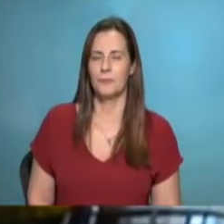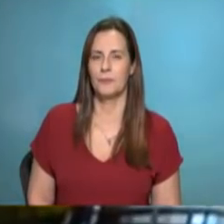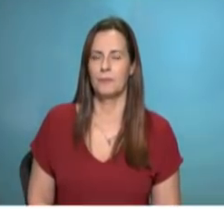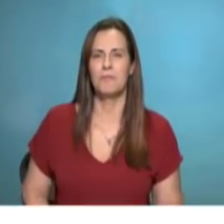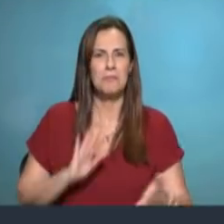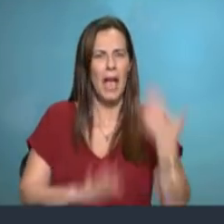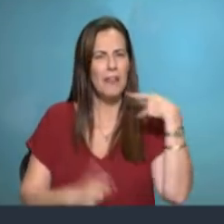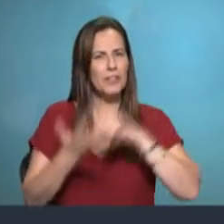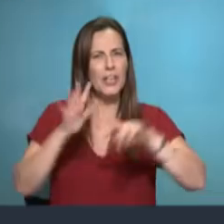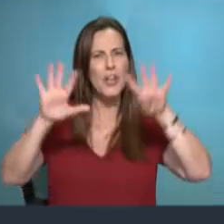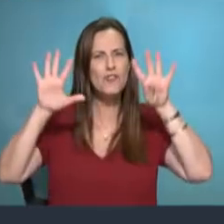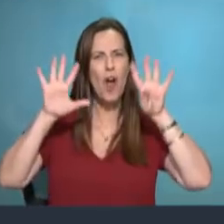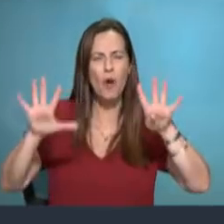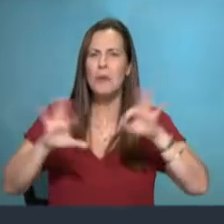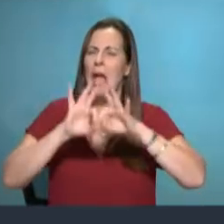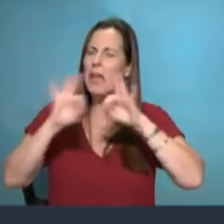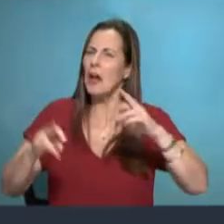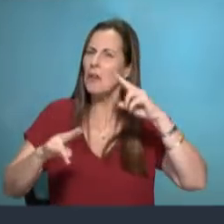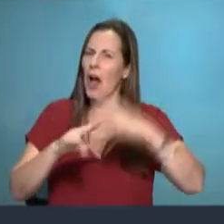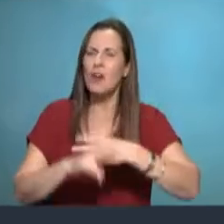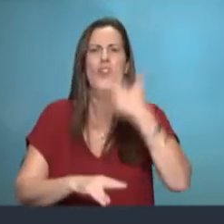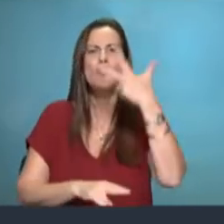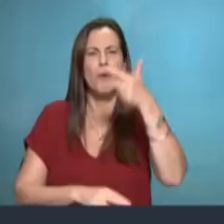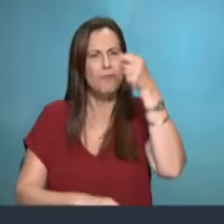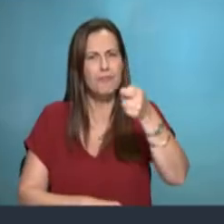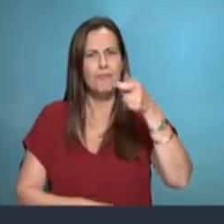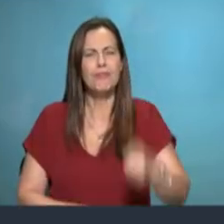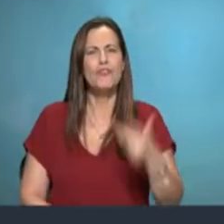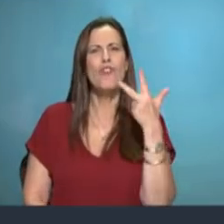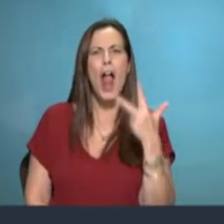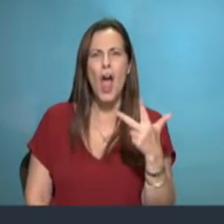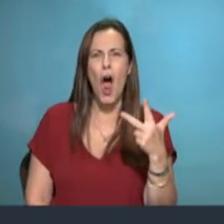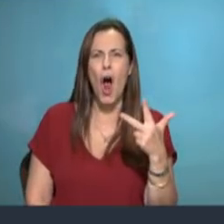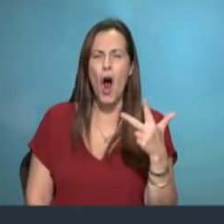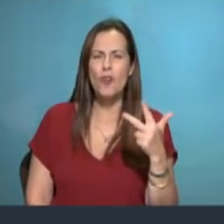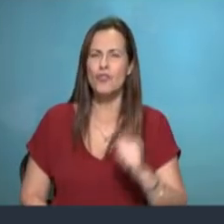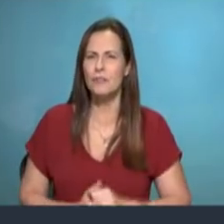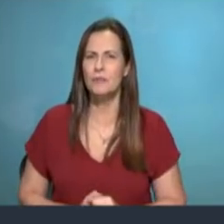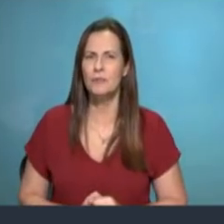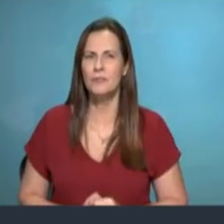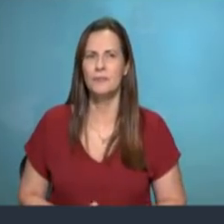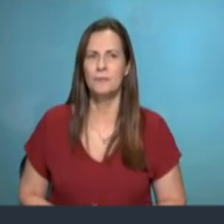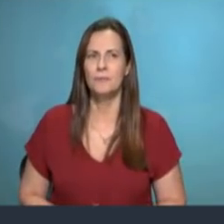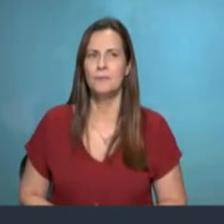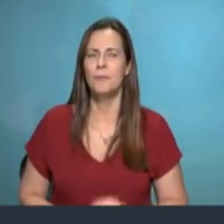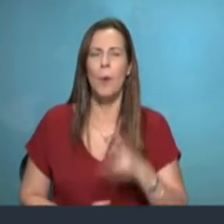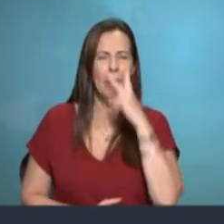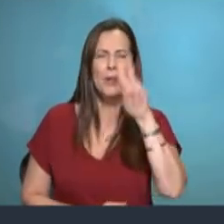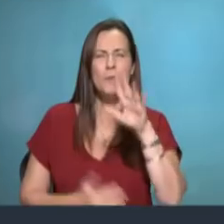רק לפני 9 חודשים התחלנו להתרגל ל3 ערוצים מסחריים ולהפיקים חדשים.